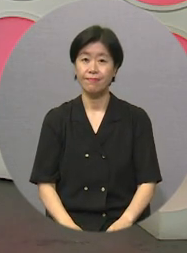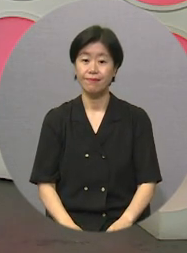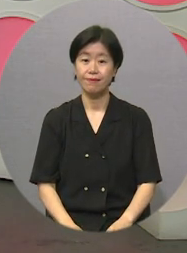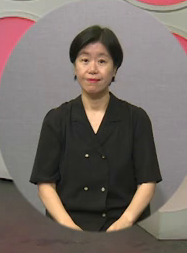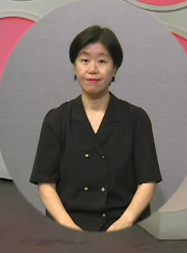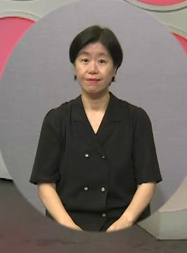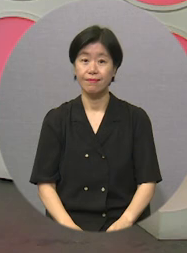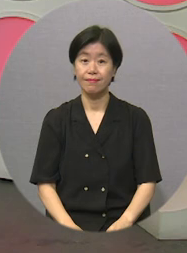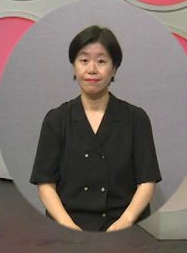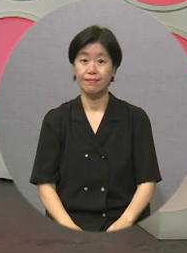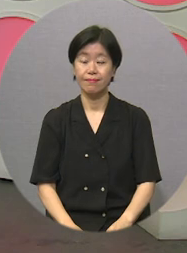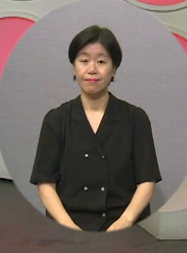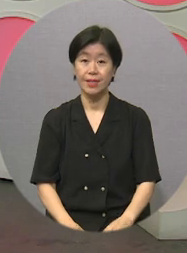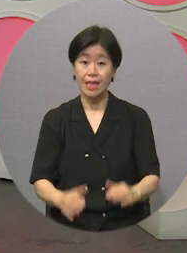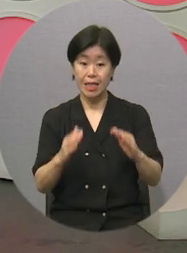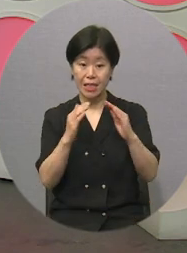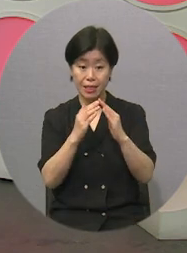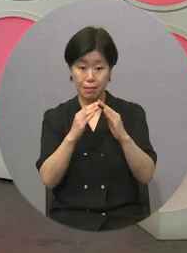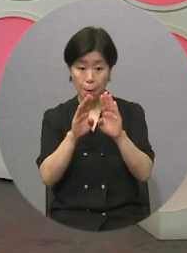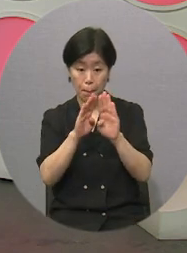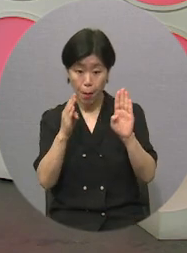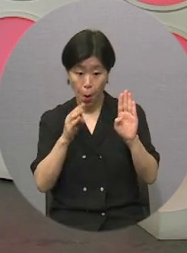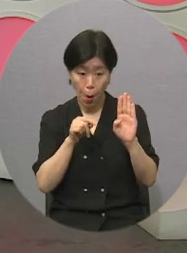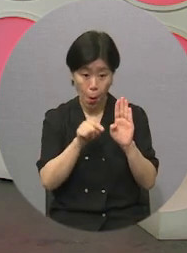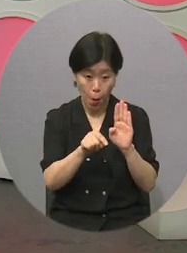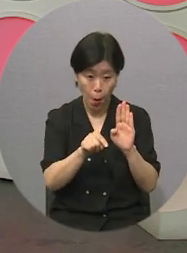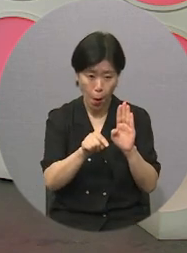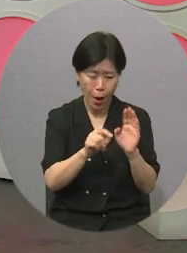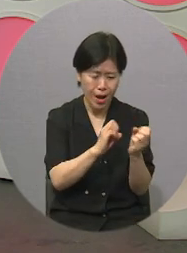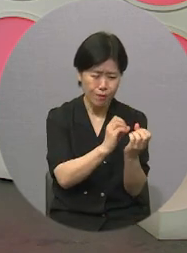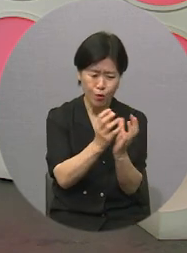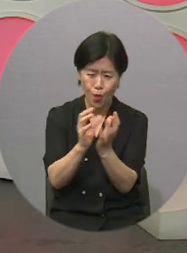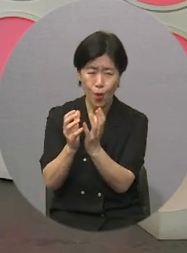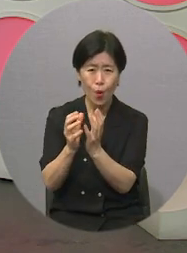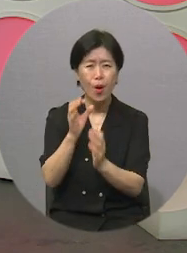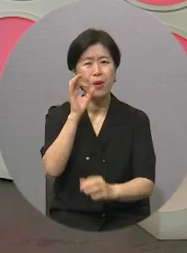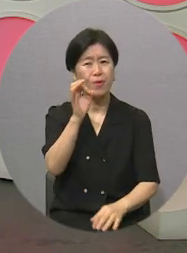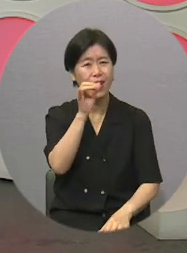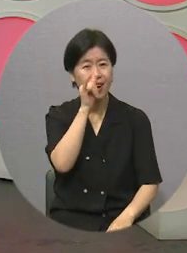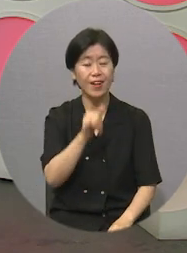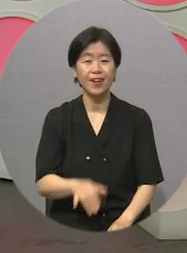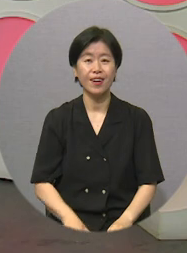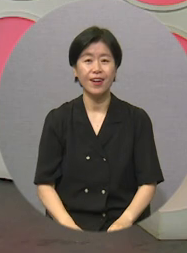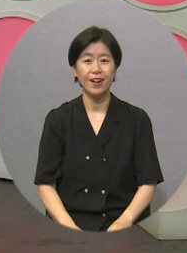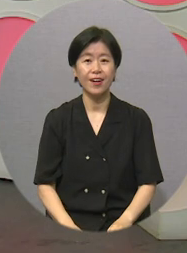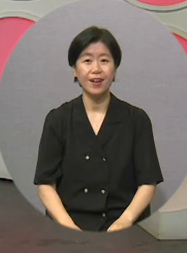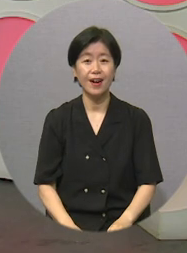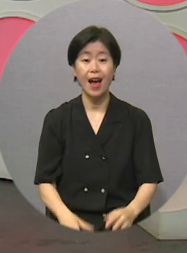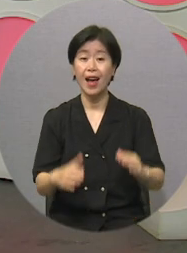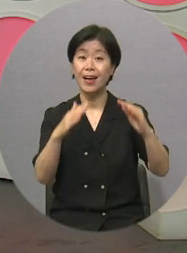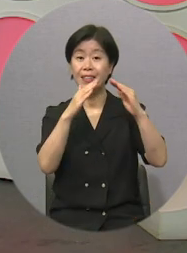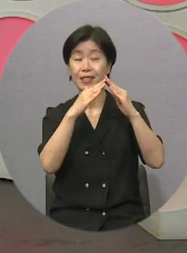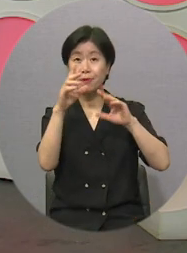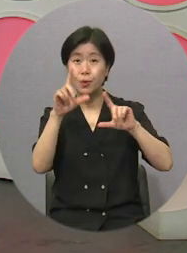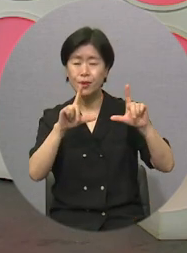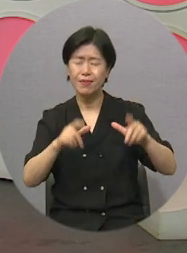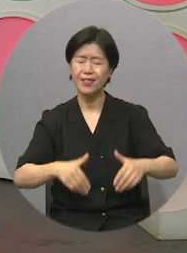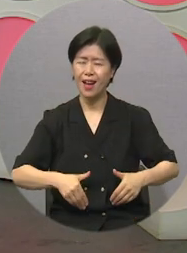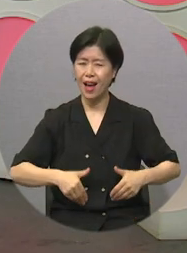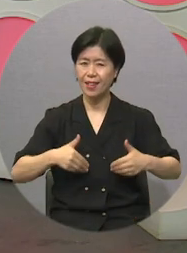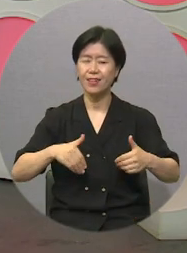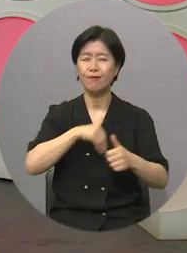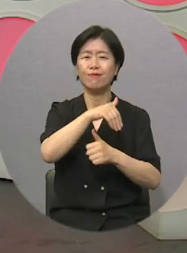집 앞에 작은 정원에는 이름 모를 꽃들이 예쁘게 피어 있었고요. 아담한 집이었지만